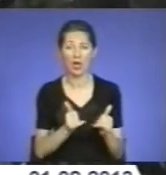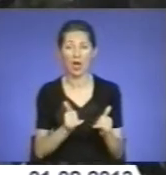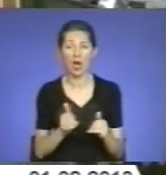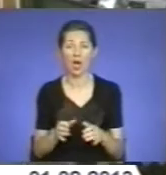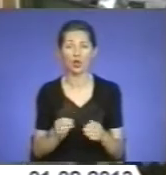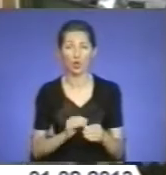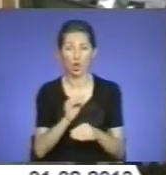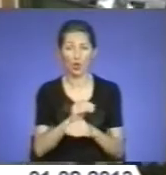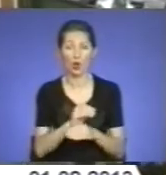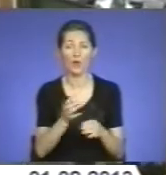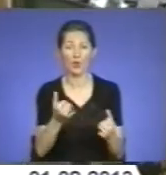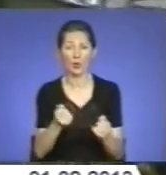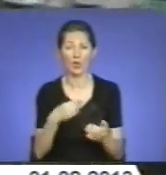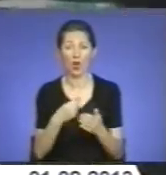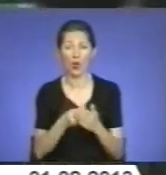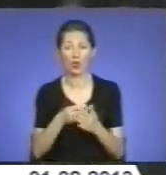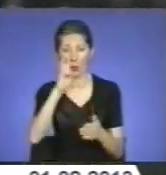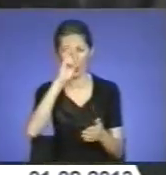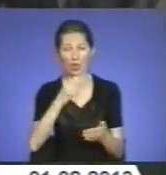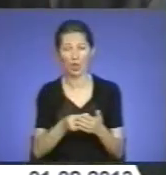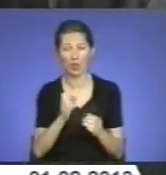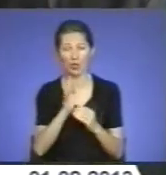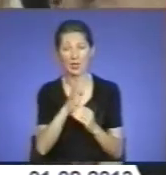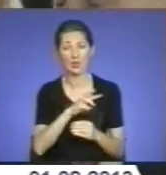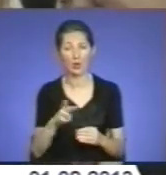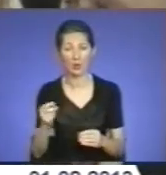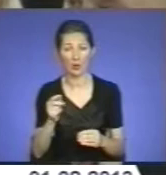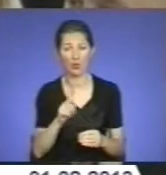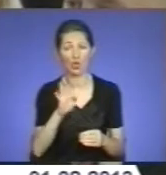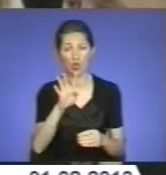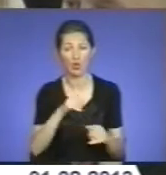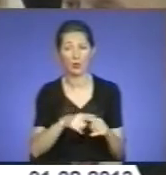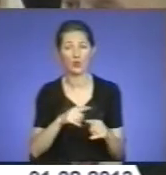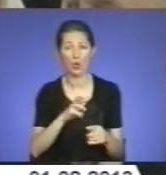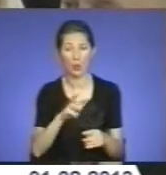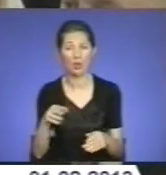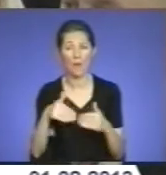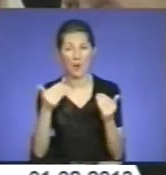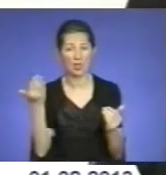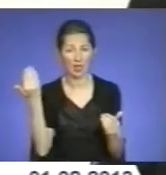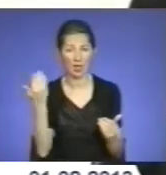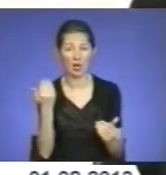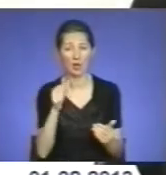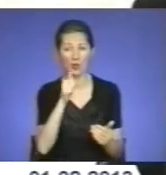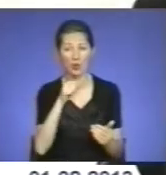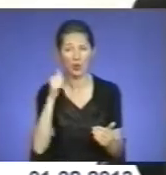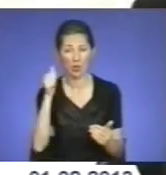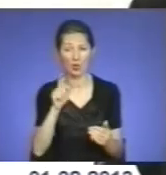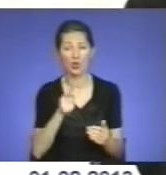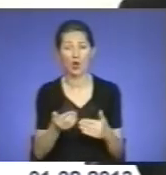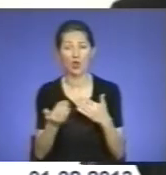на 14 мільйонів гривень, що на 4,5 мільйона більше, ніж торік. Що стосується